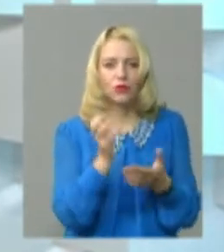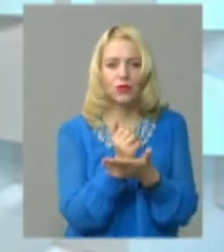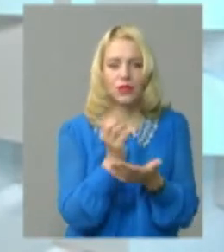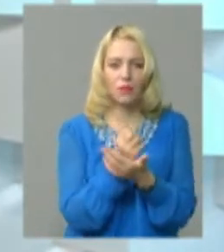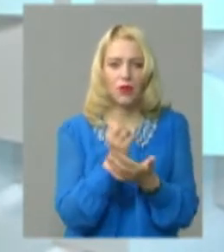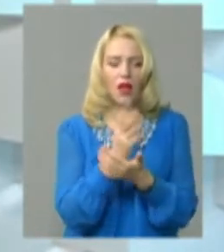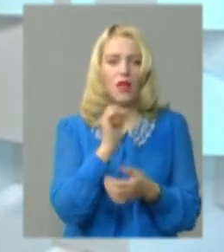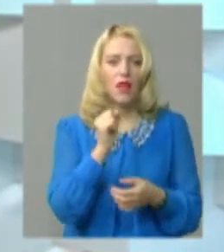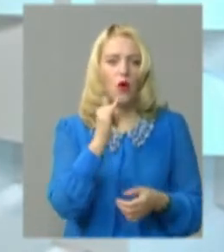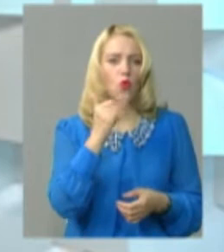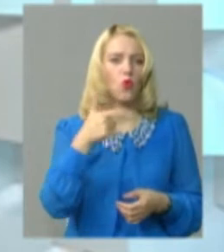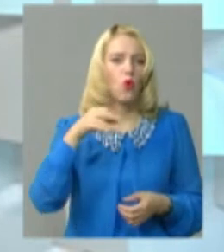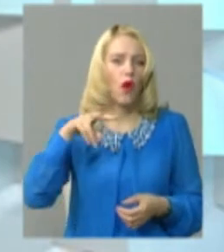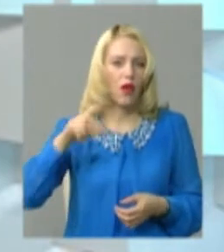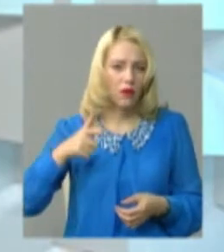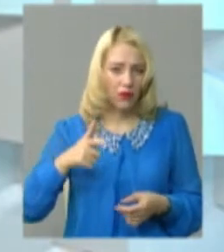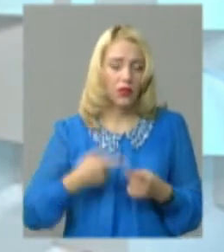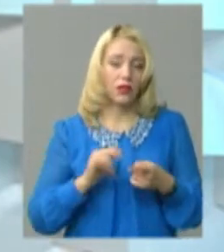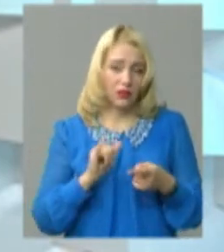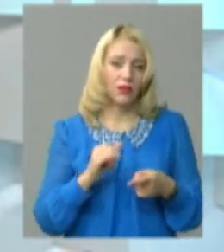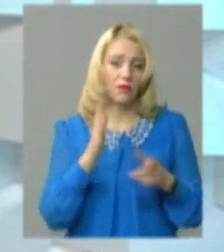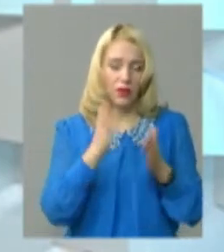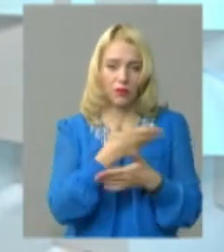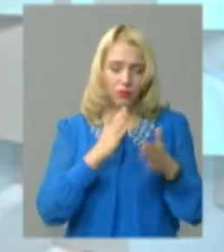Дякую за перегляд!